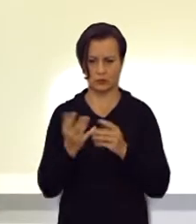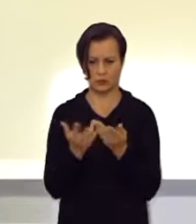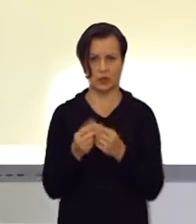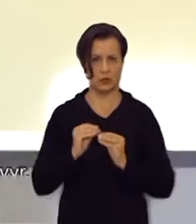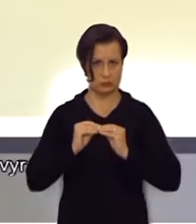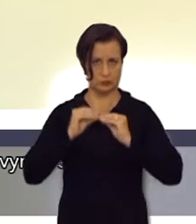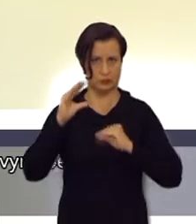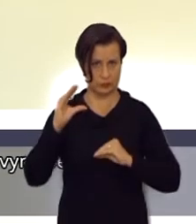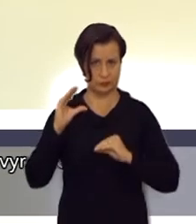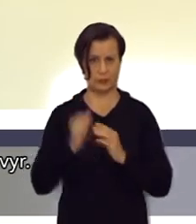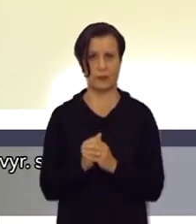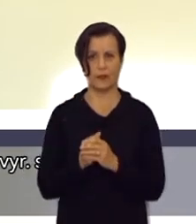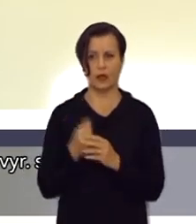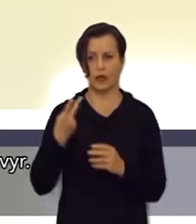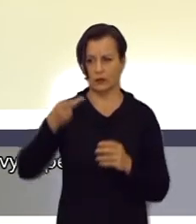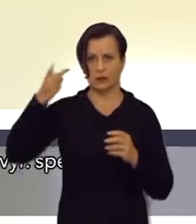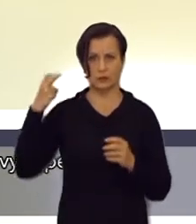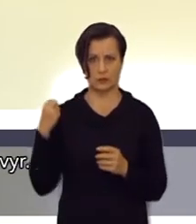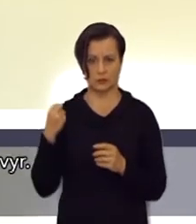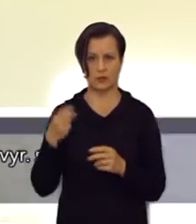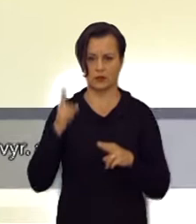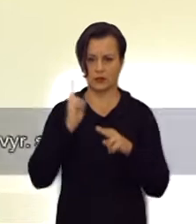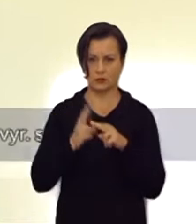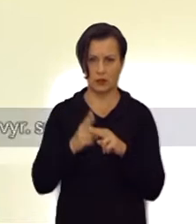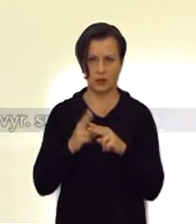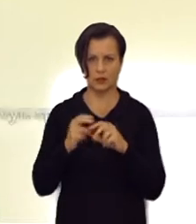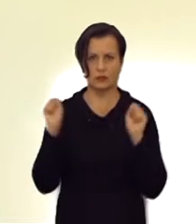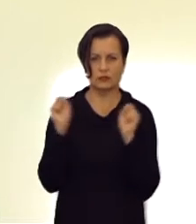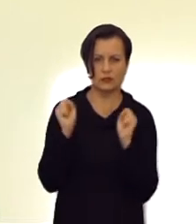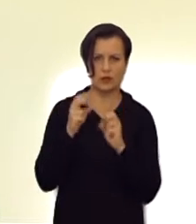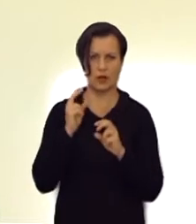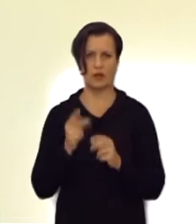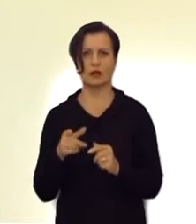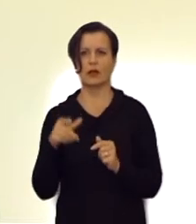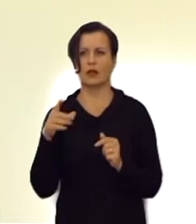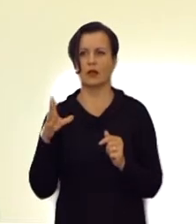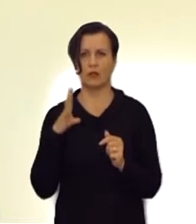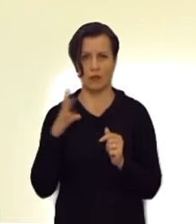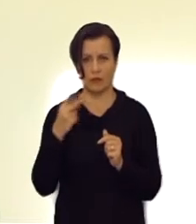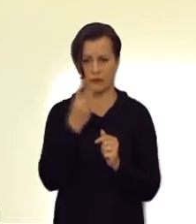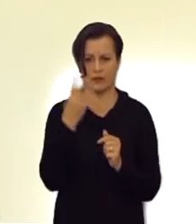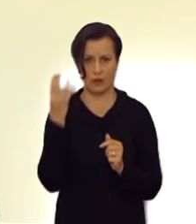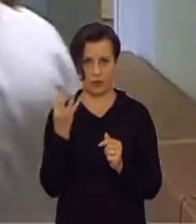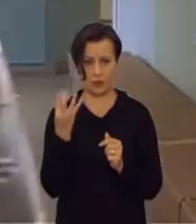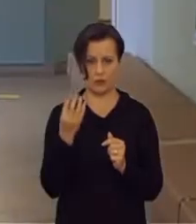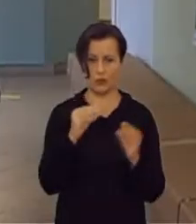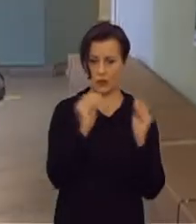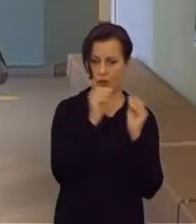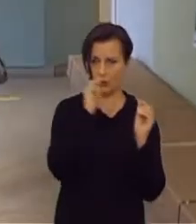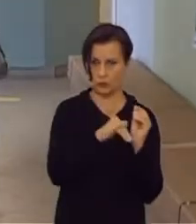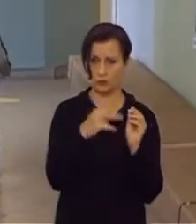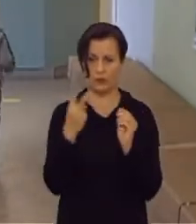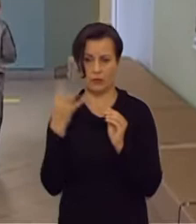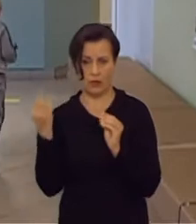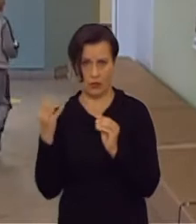skaičius ženkliai didesnis. Jeigu užpraeitą savaitę mūsų sergamumo peršalimo ligomis rodiklis siekia 24 atvejus 10